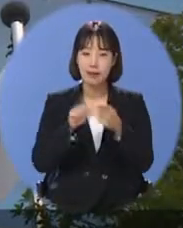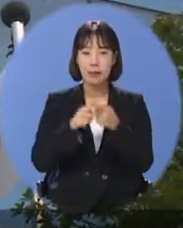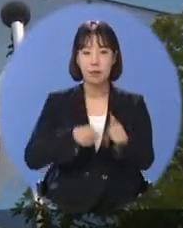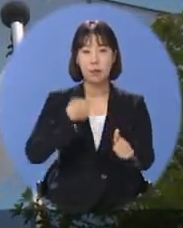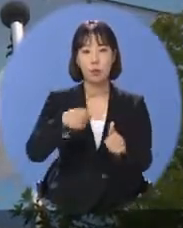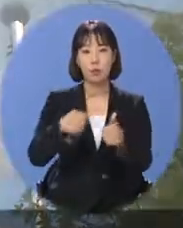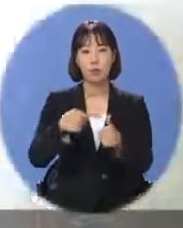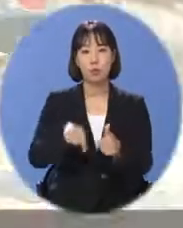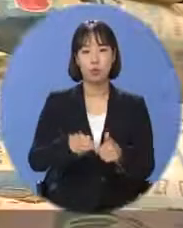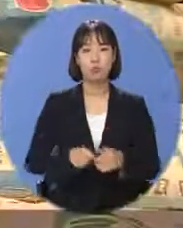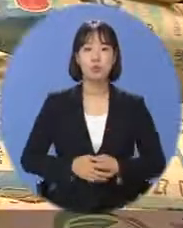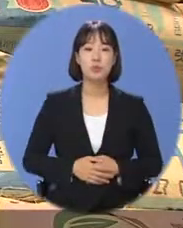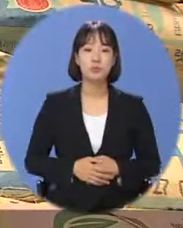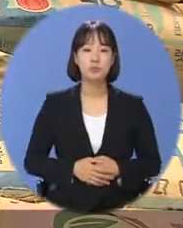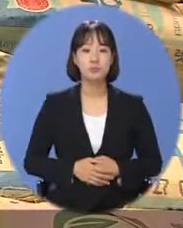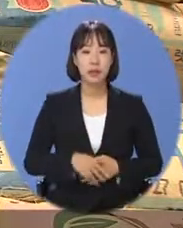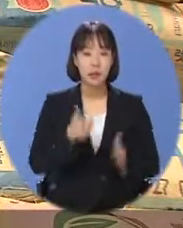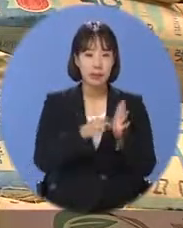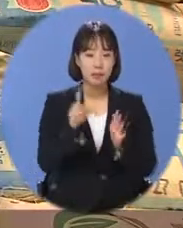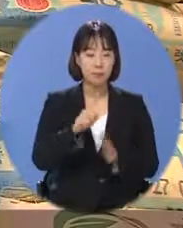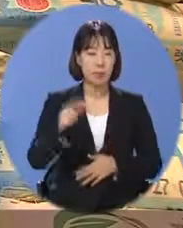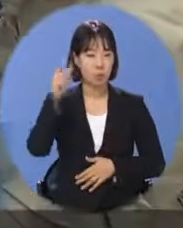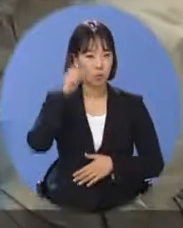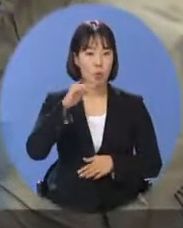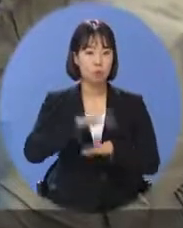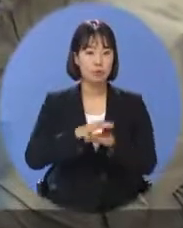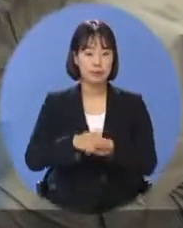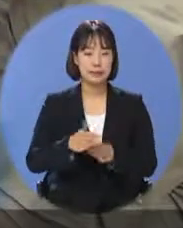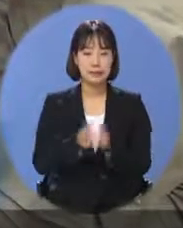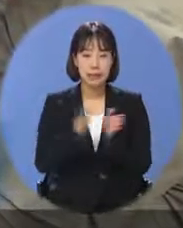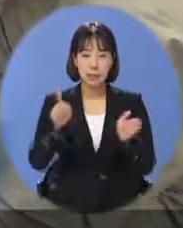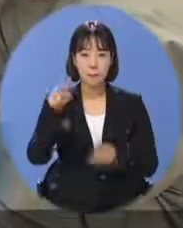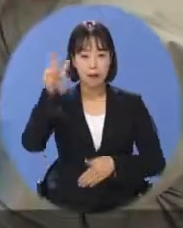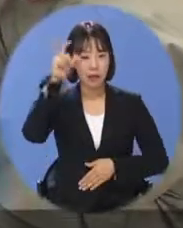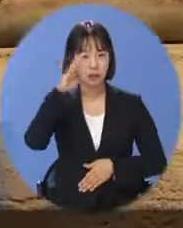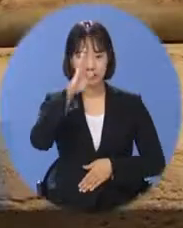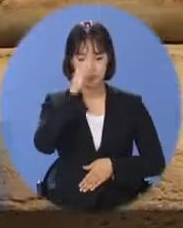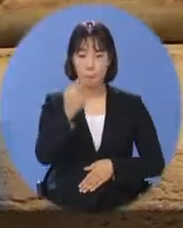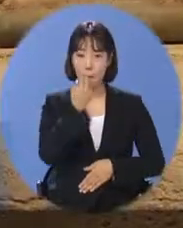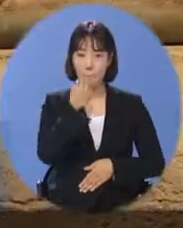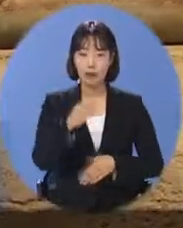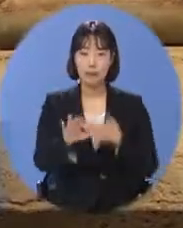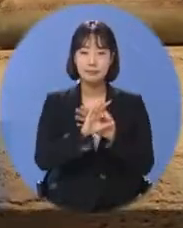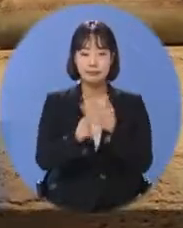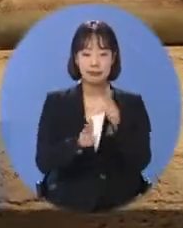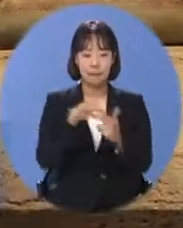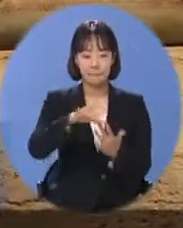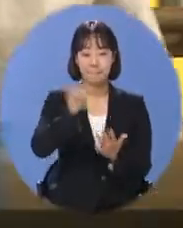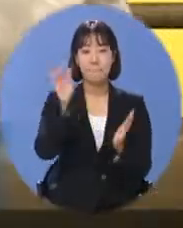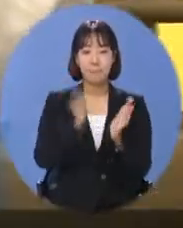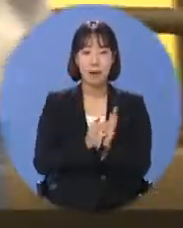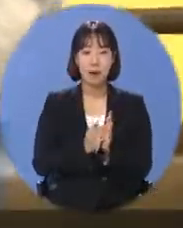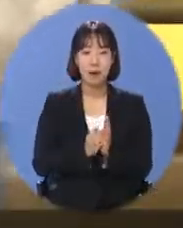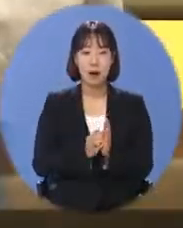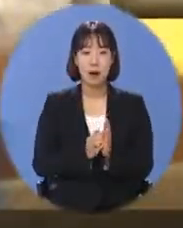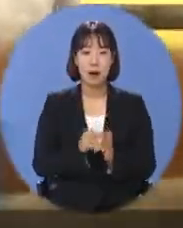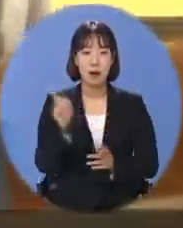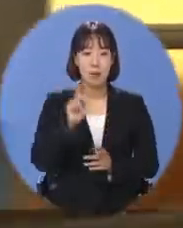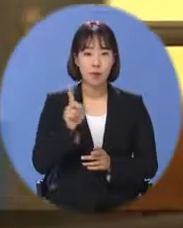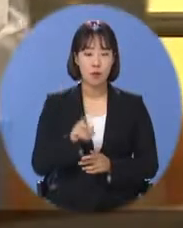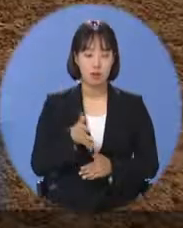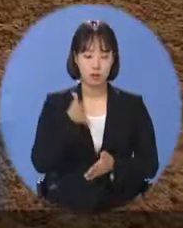예정입니다. 강진군이 농림축산식품부가 시행하는 가축질병치료보험 시범사업에 선정됐습니다. 이 사업은